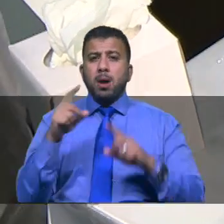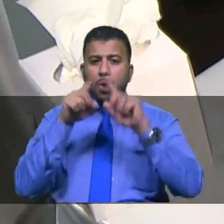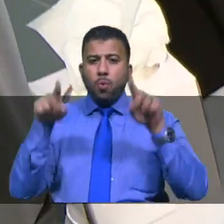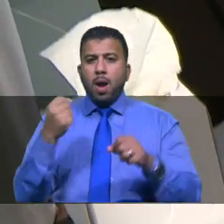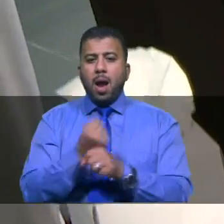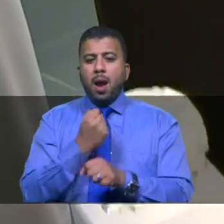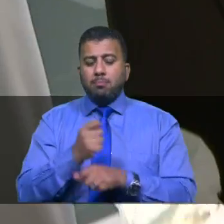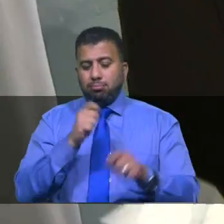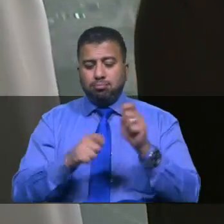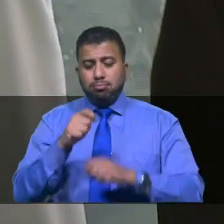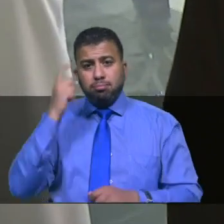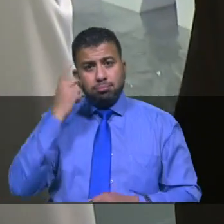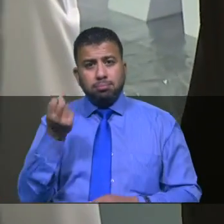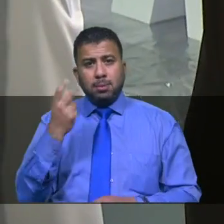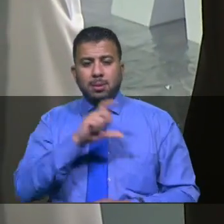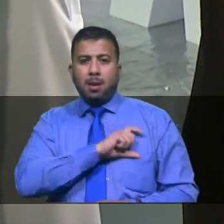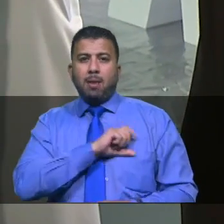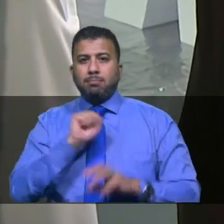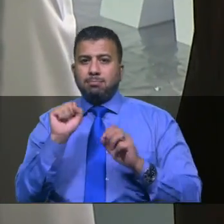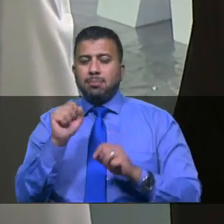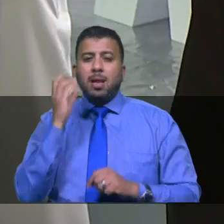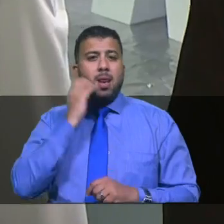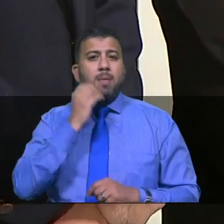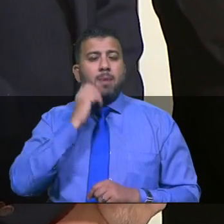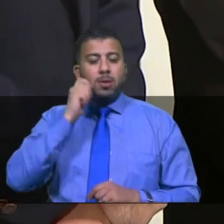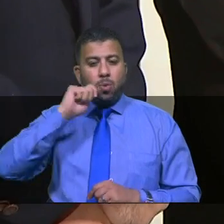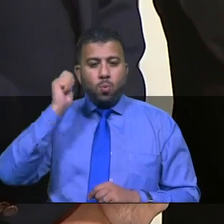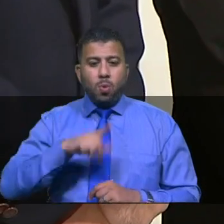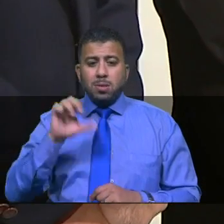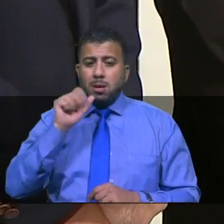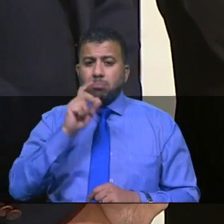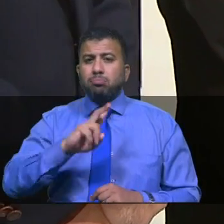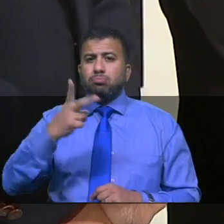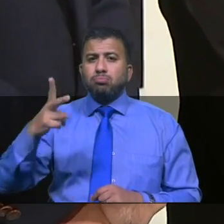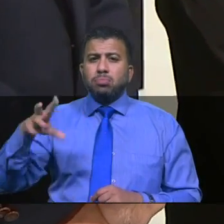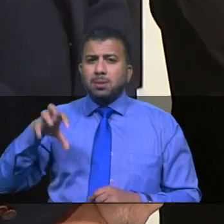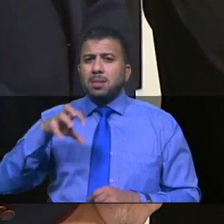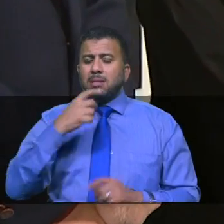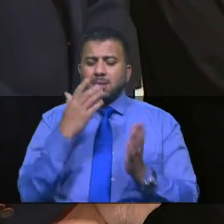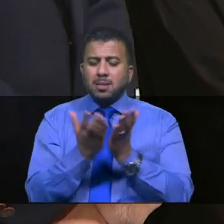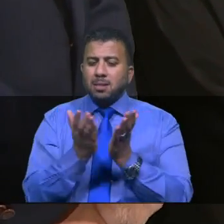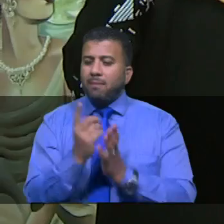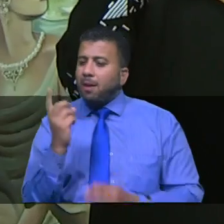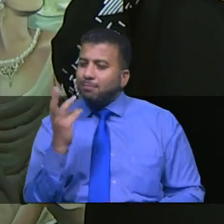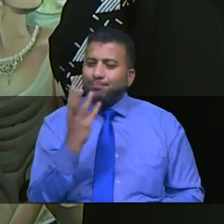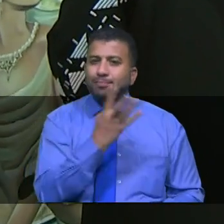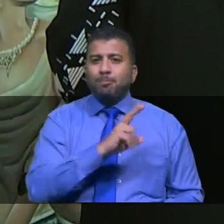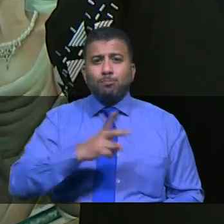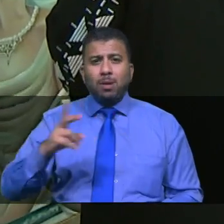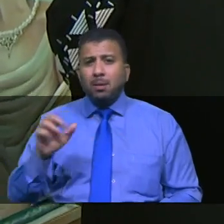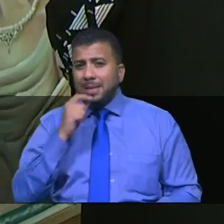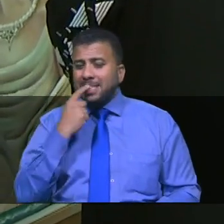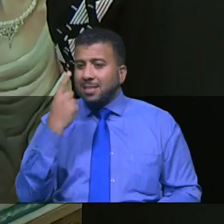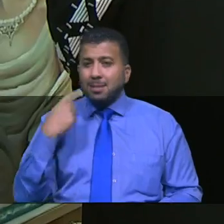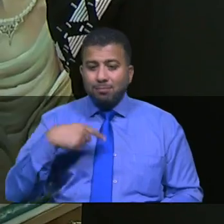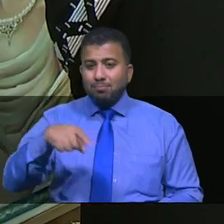وعمل فني إبداعي لطلبة مدارس الإمارات الوطنية من مختلف المراحل الصفية تم تنفيذها على مدار